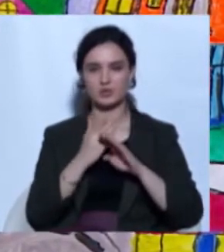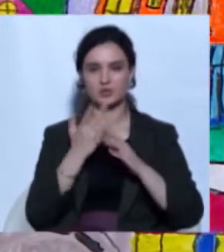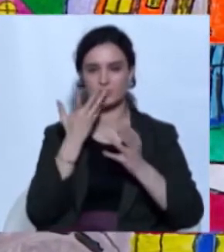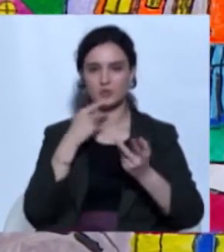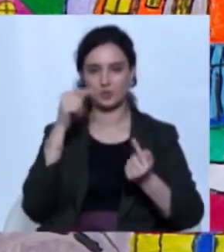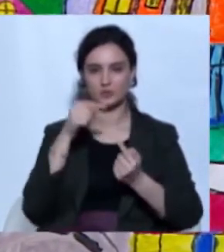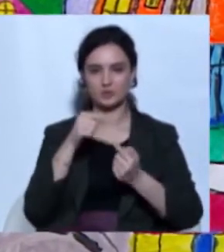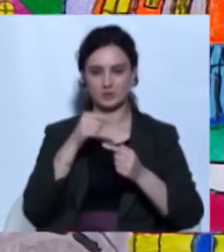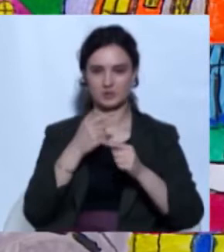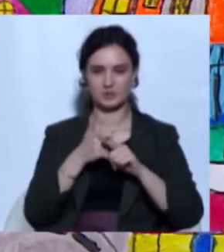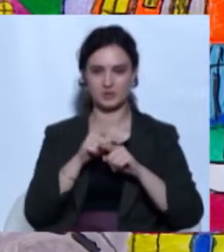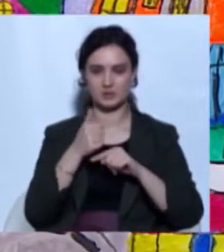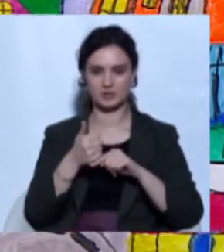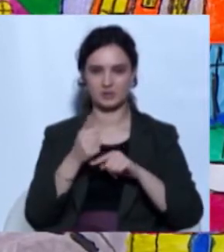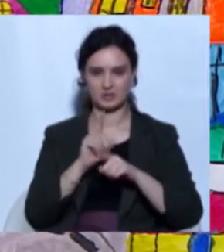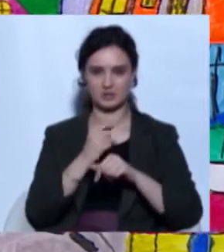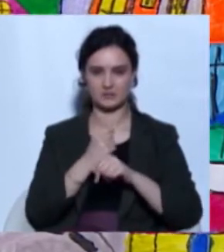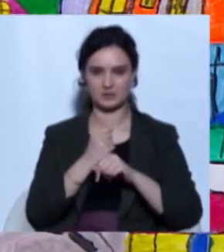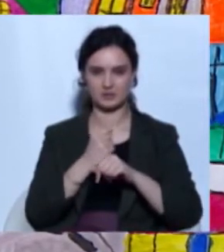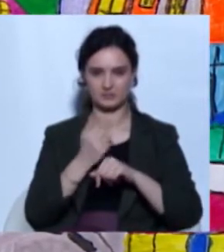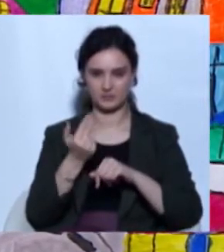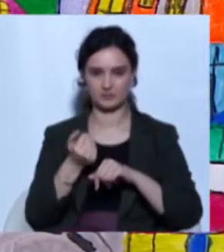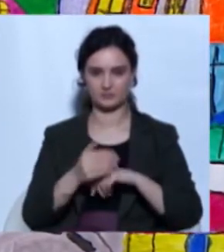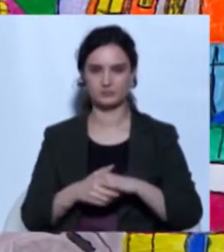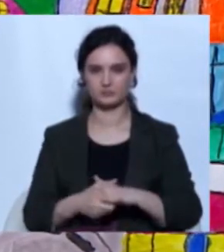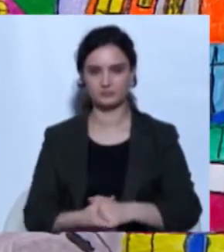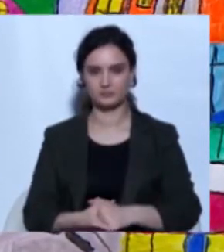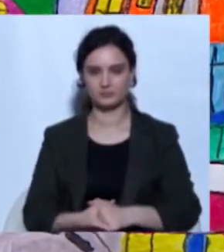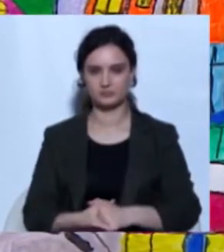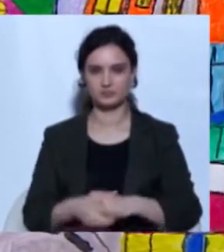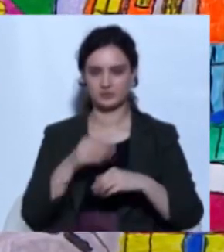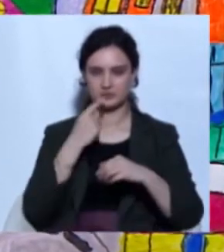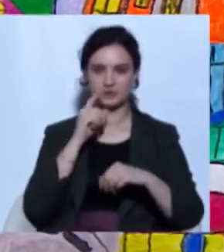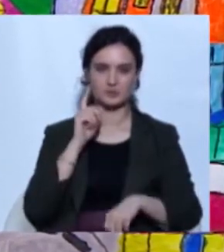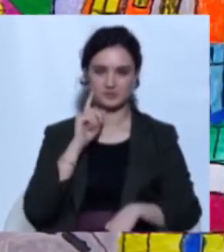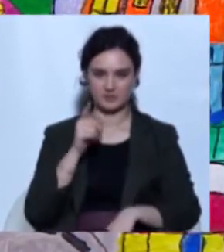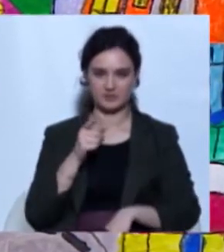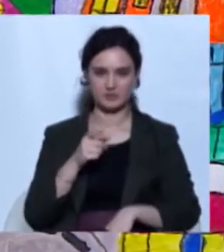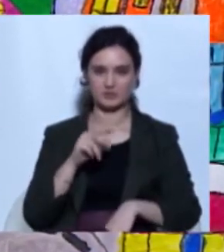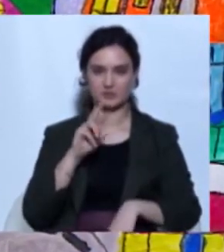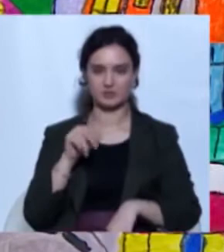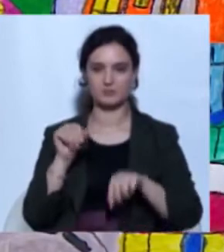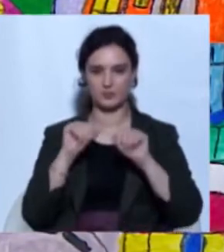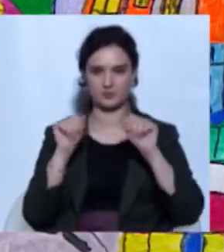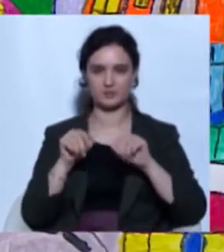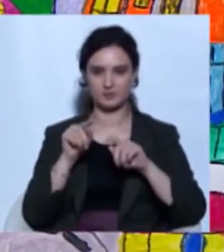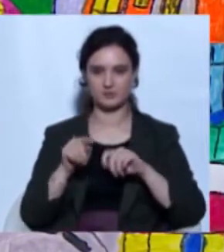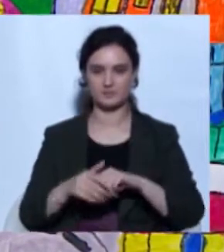კონტრასტი, აი ნუ ესე გავაკეთებთ ხო? წითელზე და მწვანეზე და